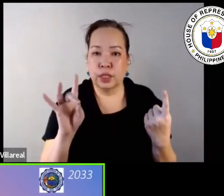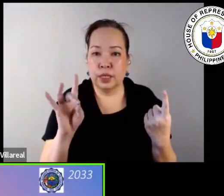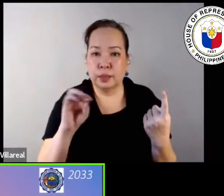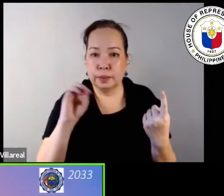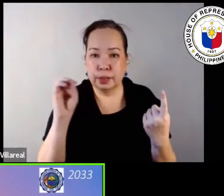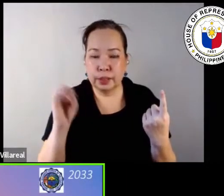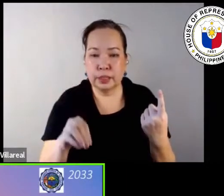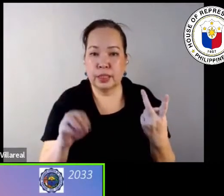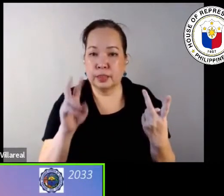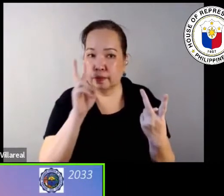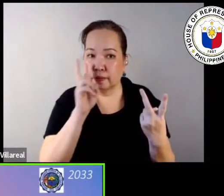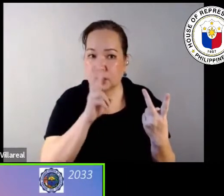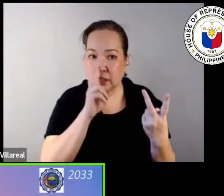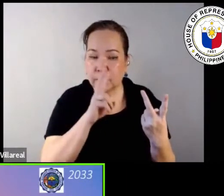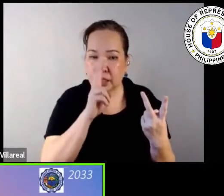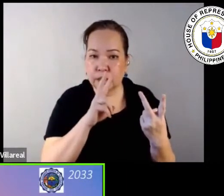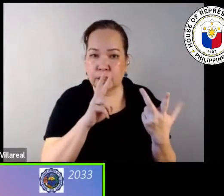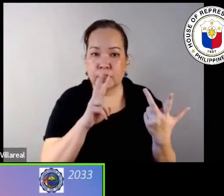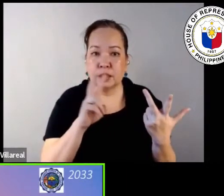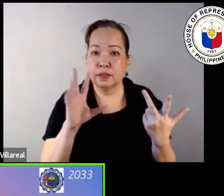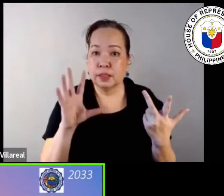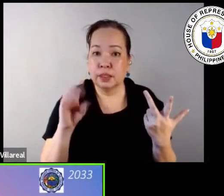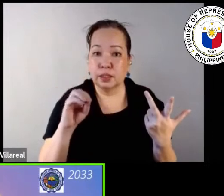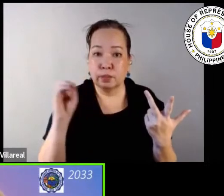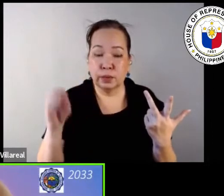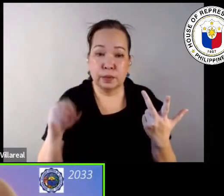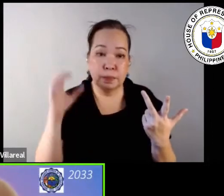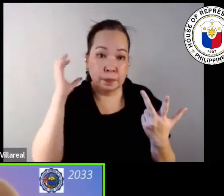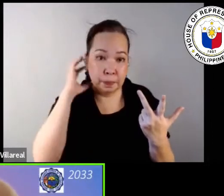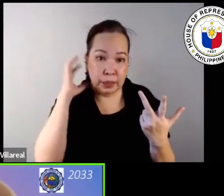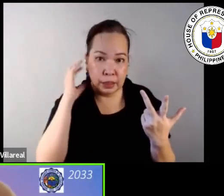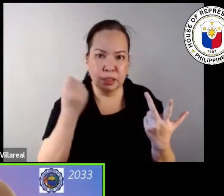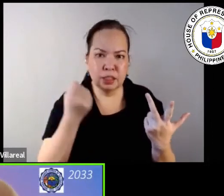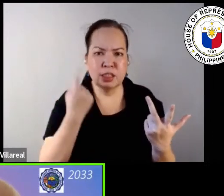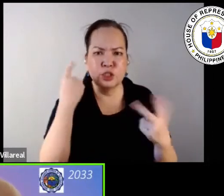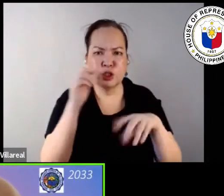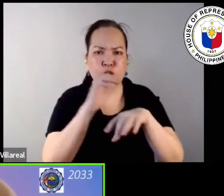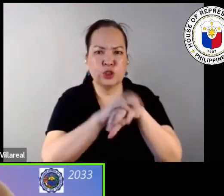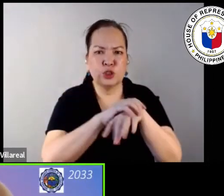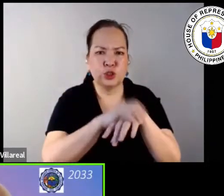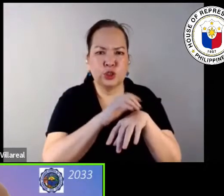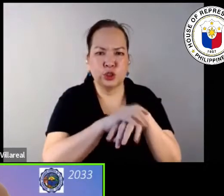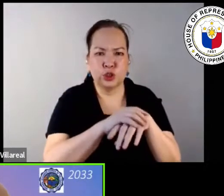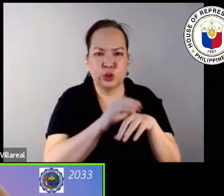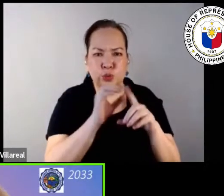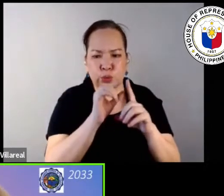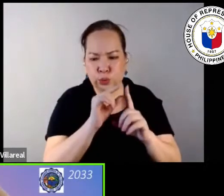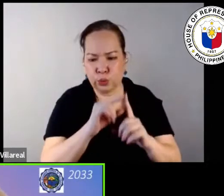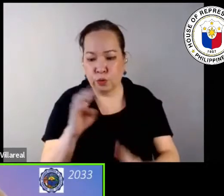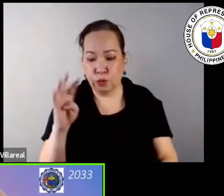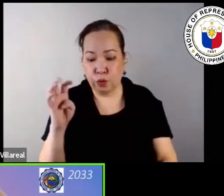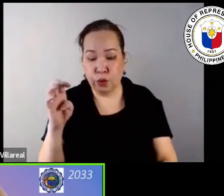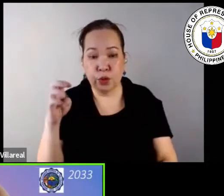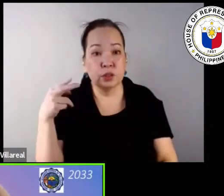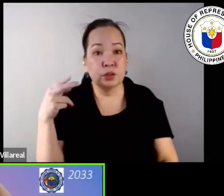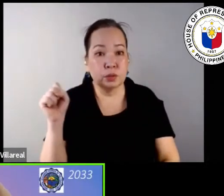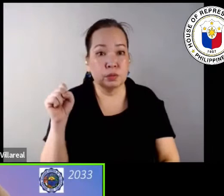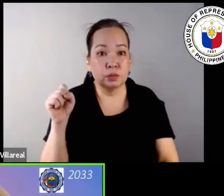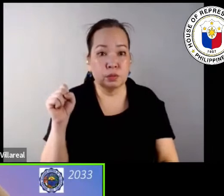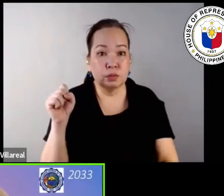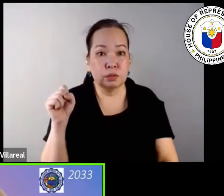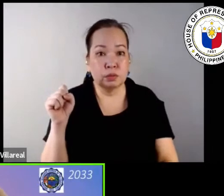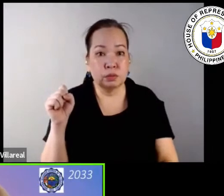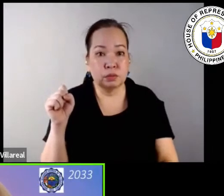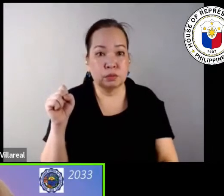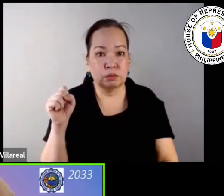Kabisayaan, at 50% sa Mindanao ang naiintindihan ng mga fourth-year high school students. Kalahati